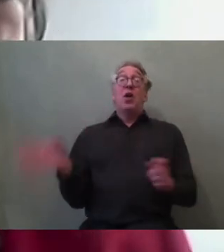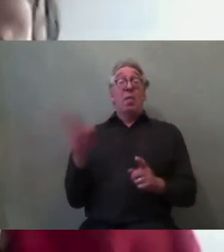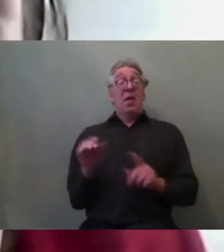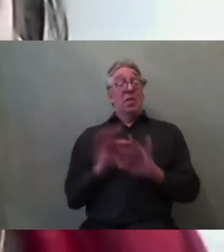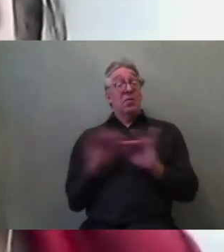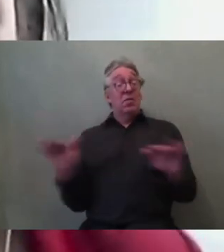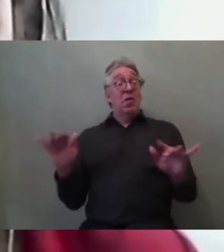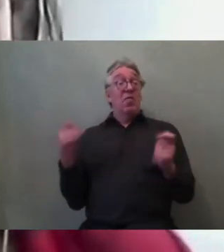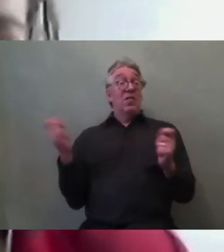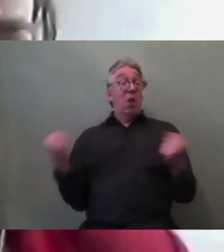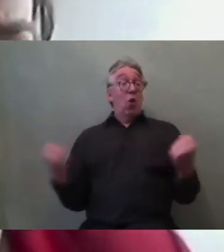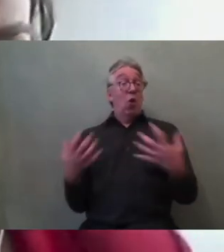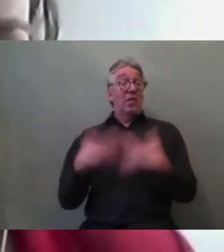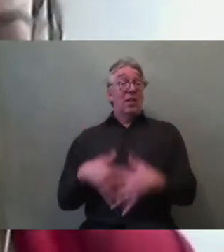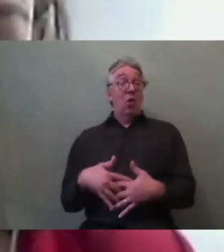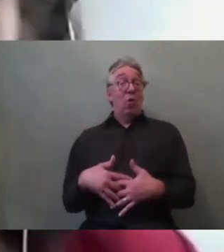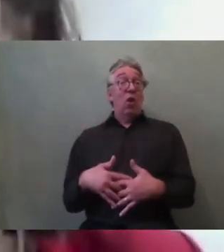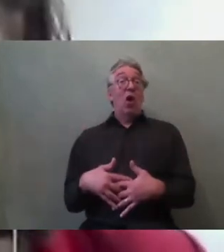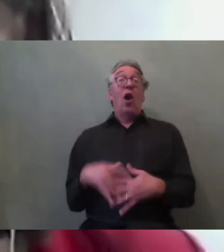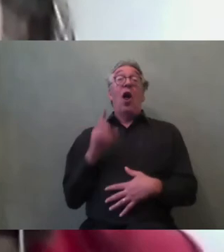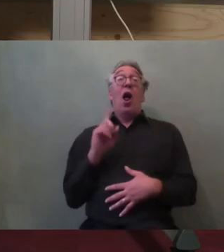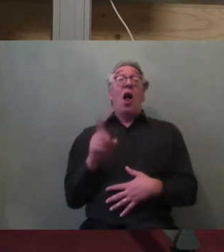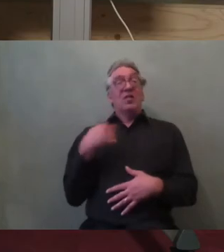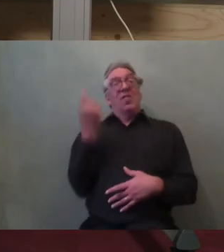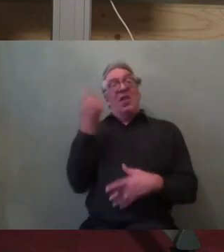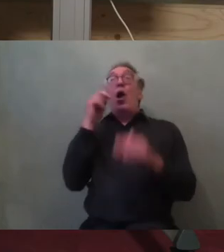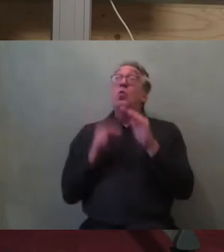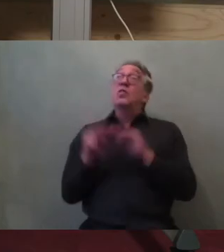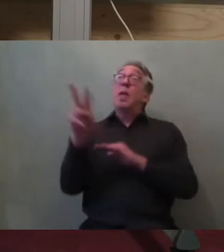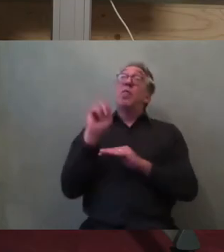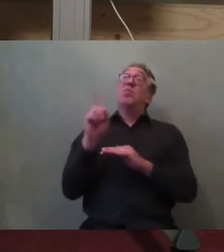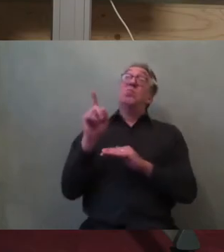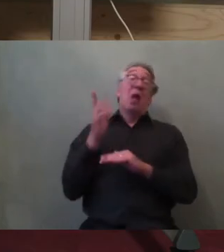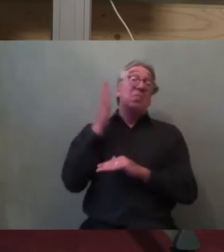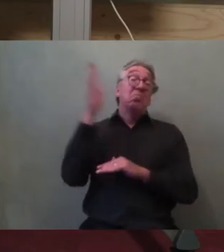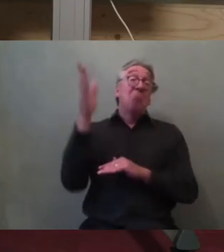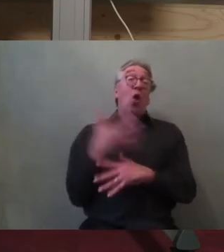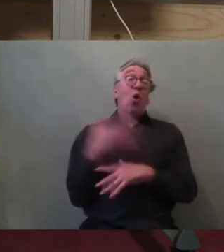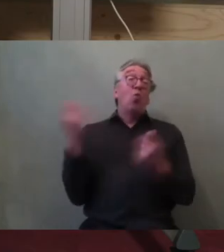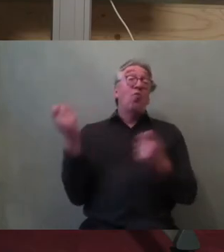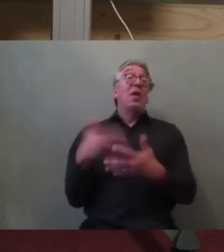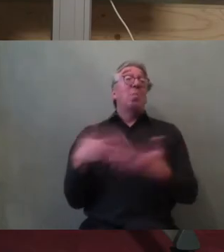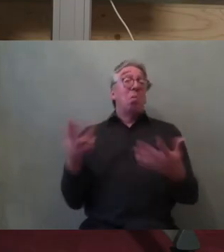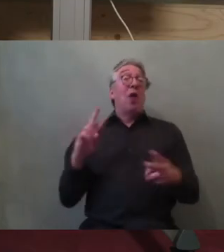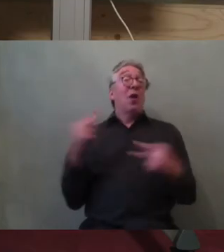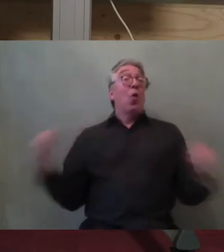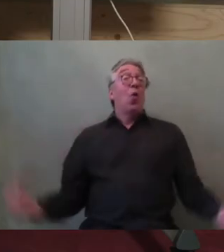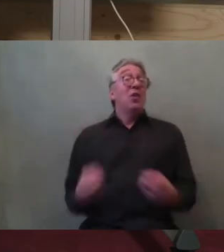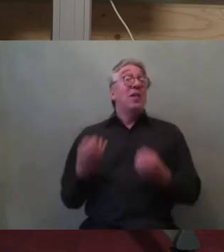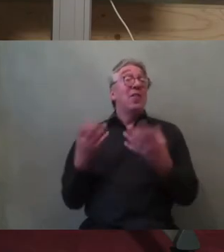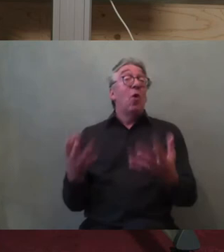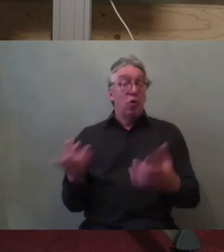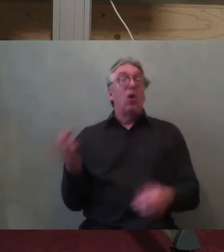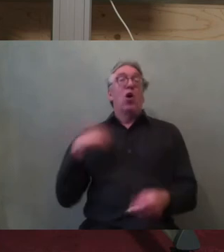festivalorganisatoren, zodra er weer uitzicht is wanneer er grote festivals georganiseerd kunnen worden. Onze